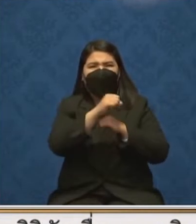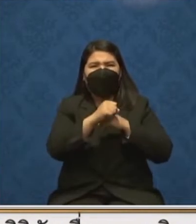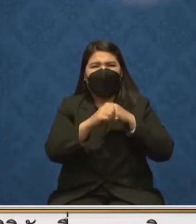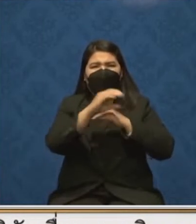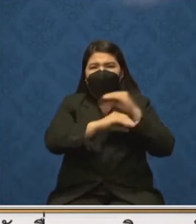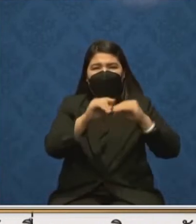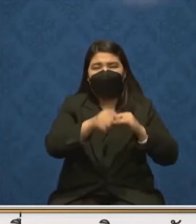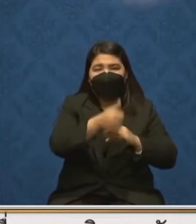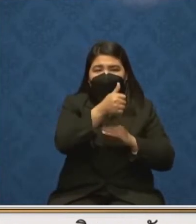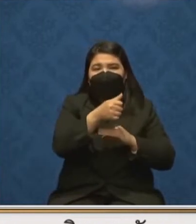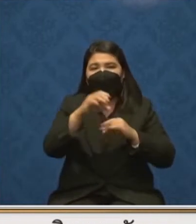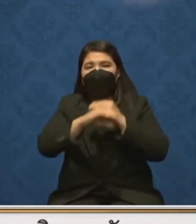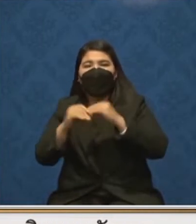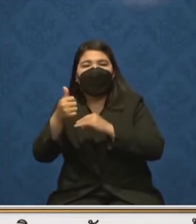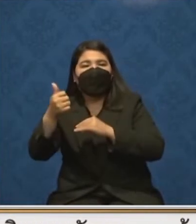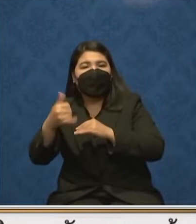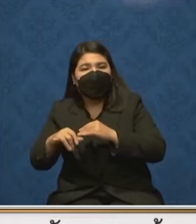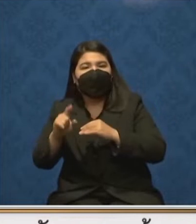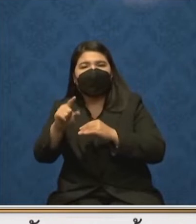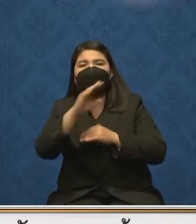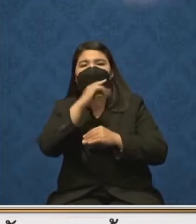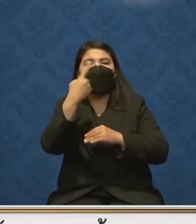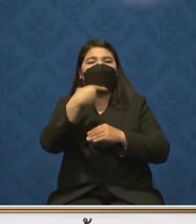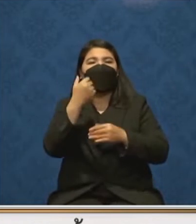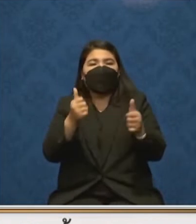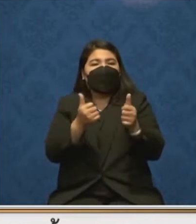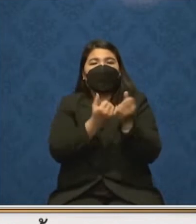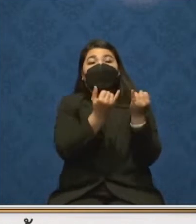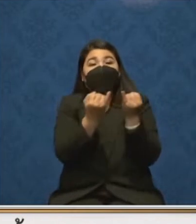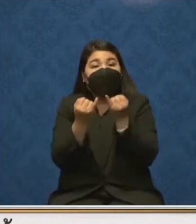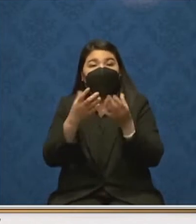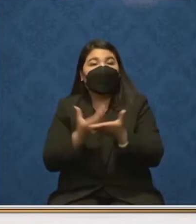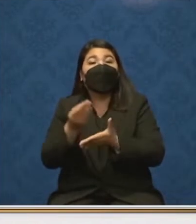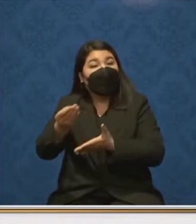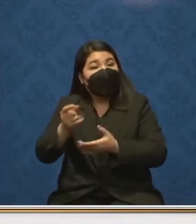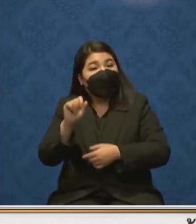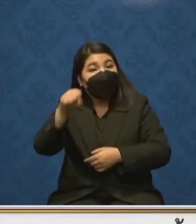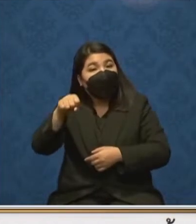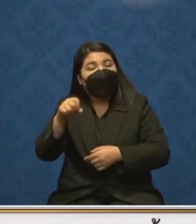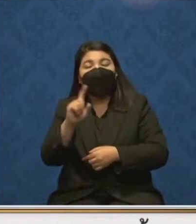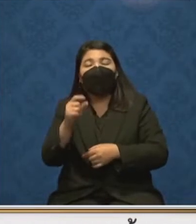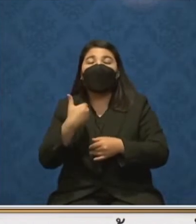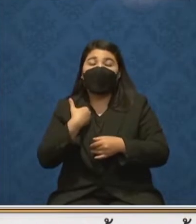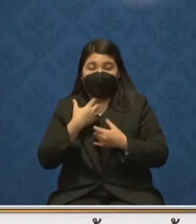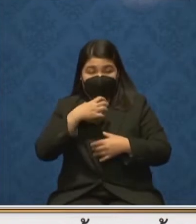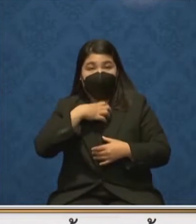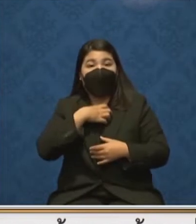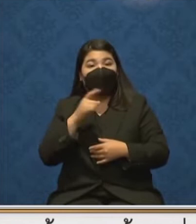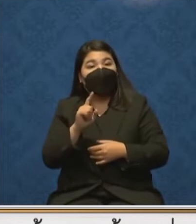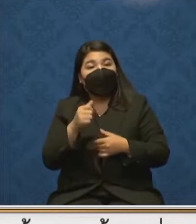เพีงแต่วาใครเข้าถงตัวนายกได้ก็ขอโครงการได้แบบนั้นนะคะเราจะอยู่กแบบนี้จิๆใช่ไคะ